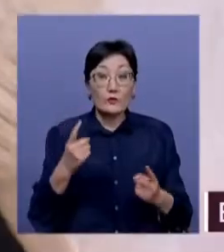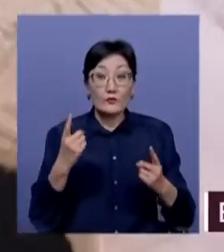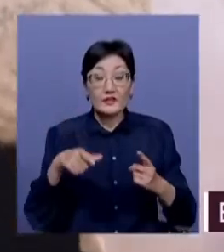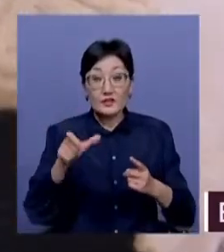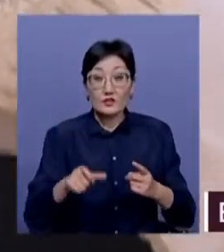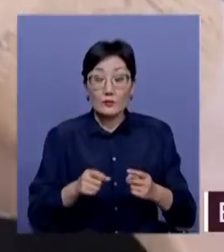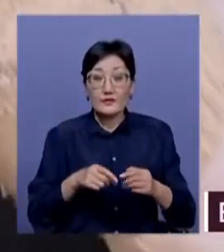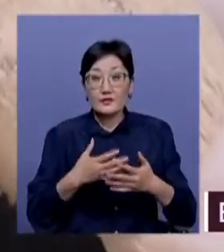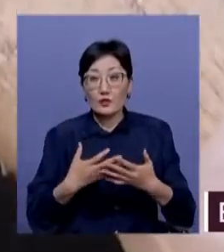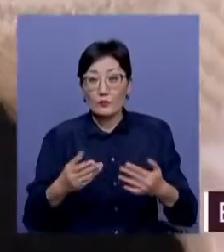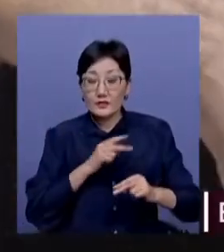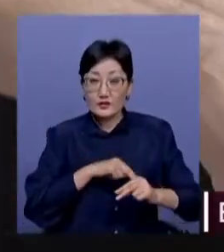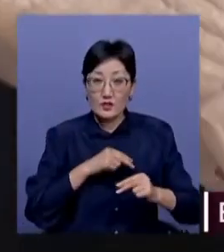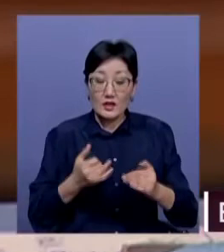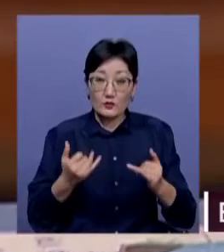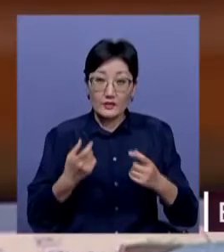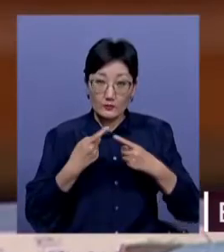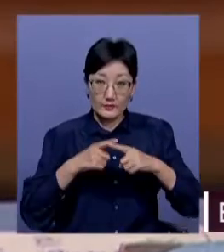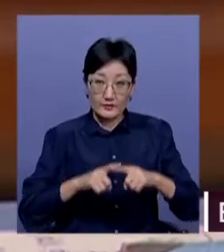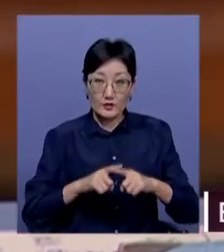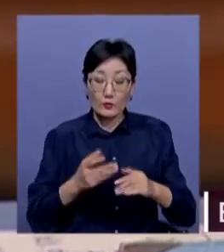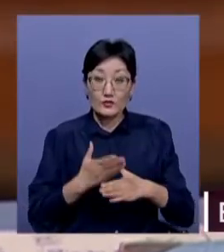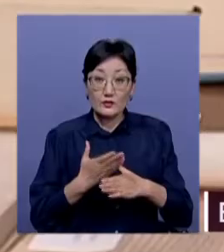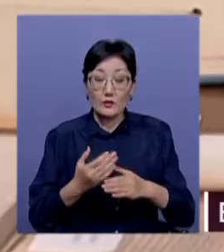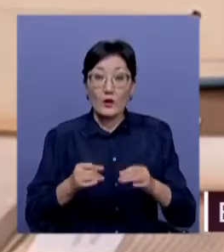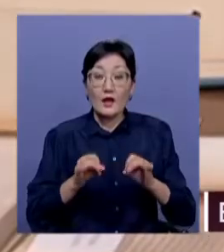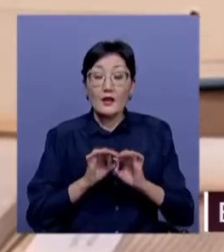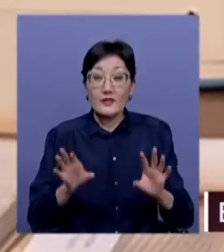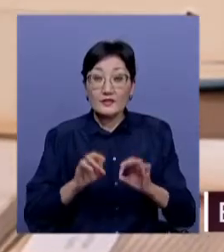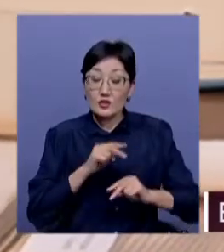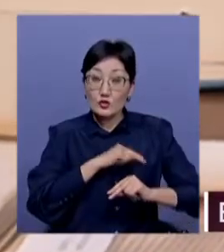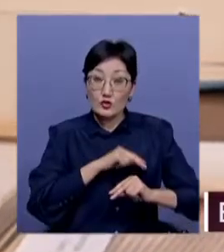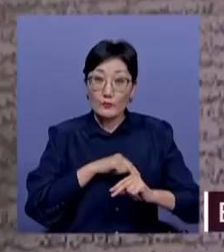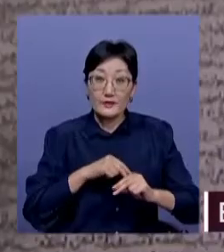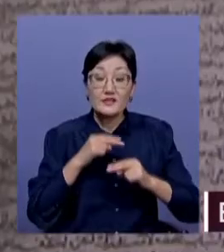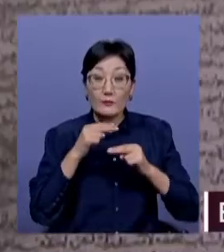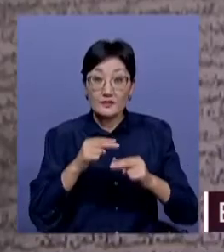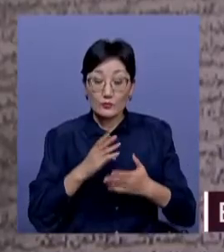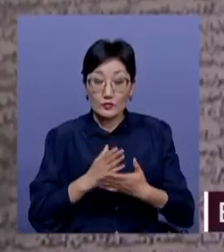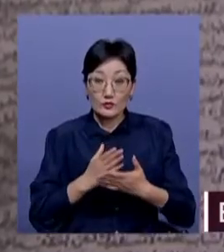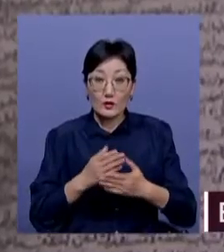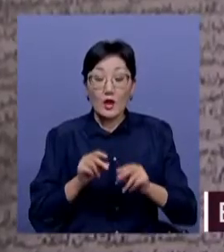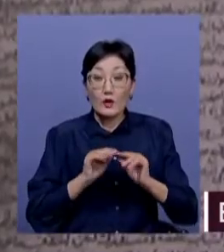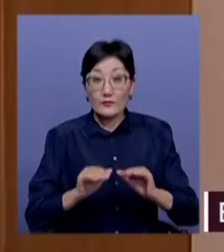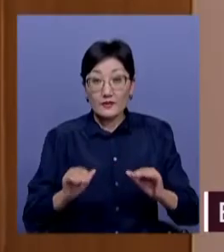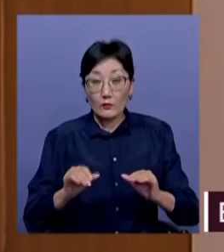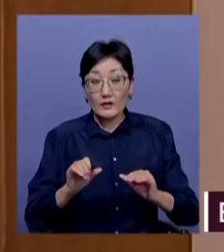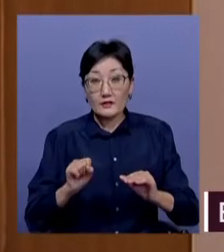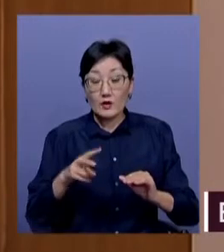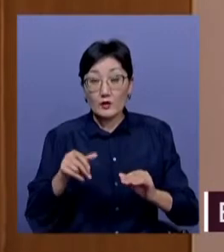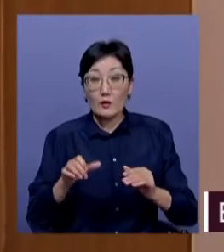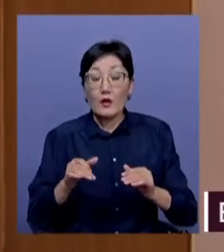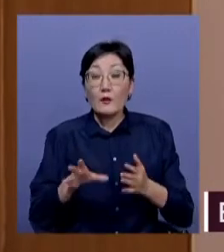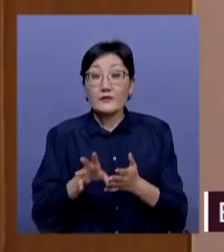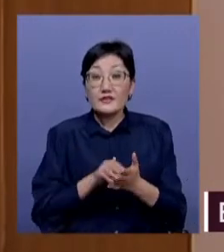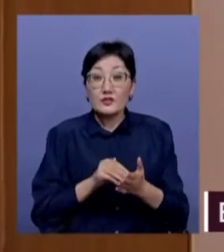тұлғаның сан саладағы еңбектерін заманауи технологиялар көмегімен насихаттау жұмыстарына баса мән беруде. Оқушылар Әл-Фарабиді мақтан тұту